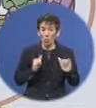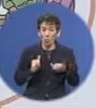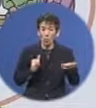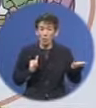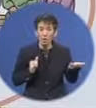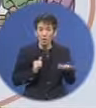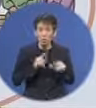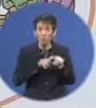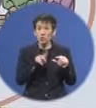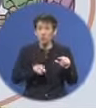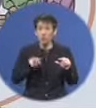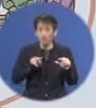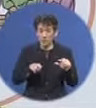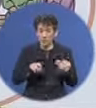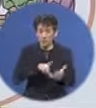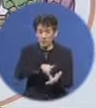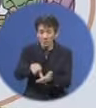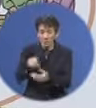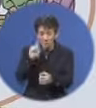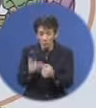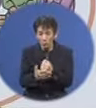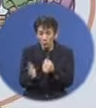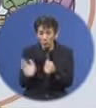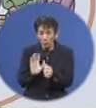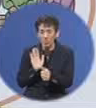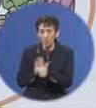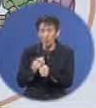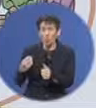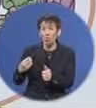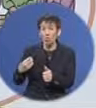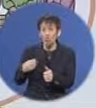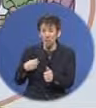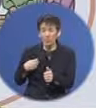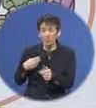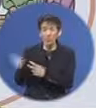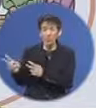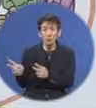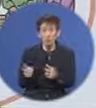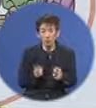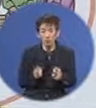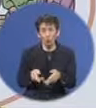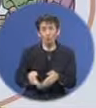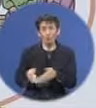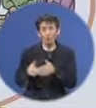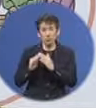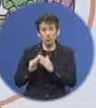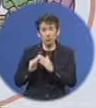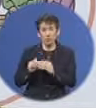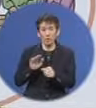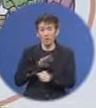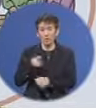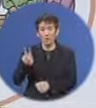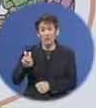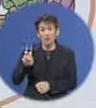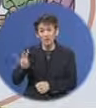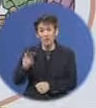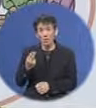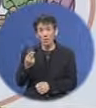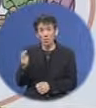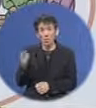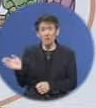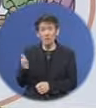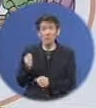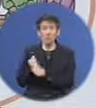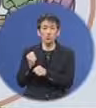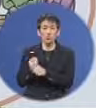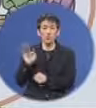中心にして地域見守り協力員という制度をね、22年度ぐらいから作りまして、 ね、はい、